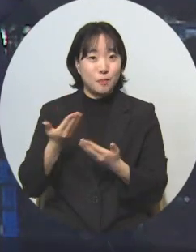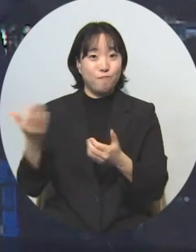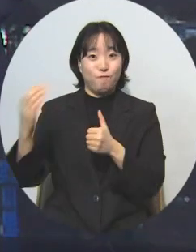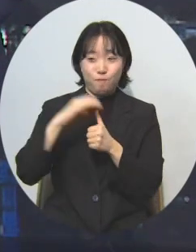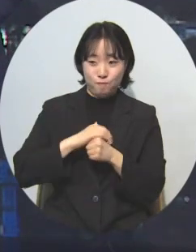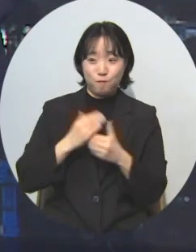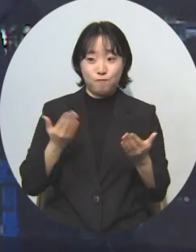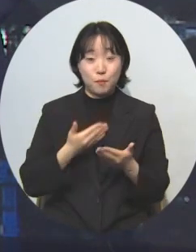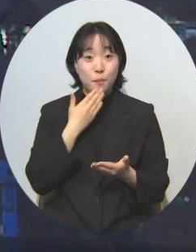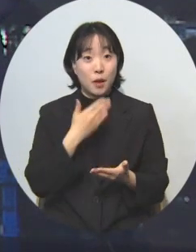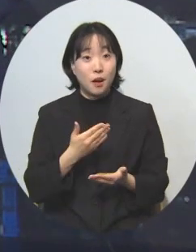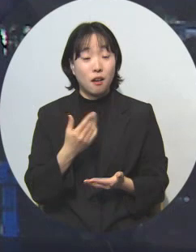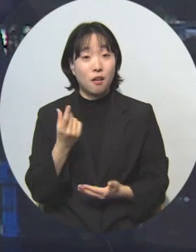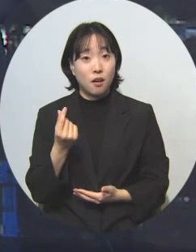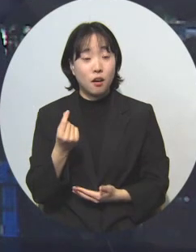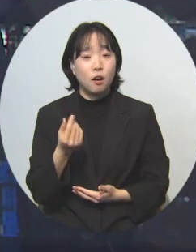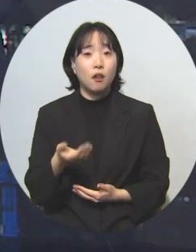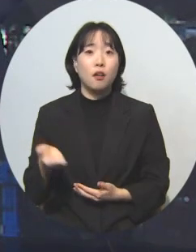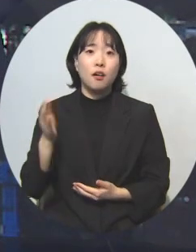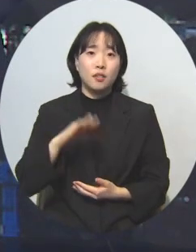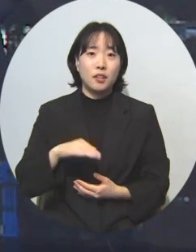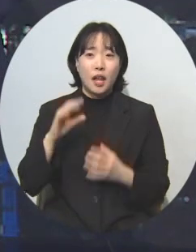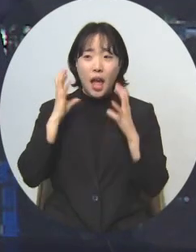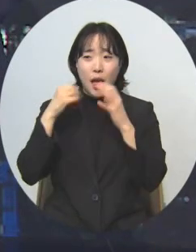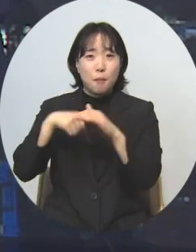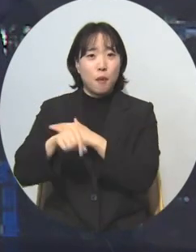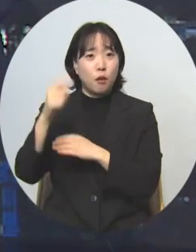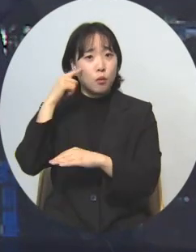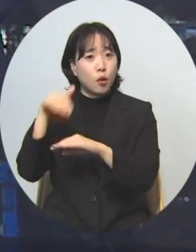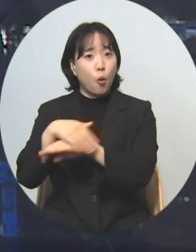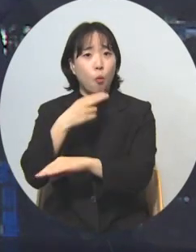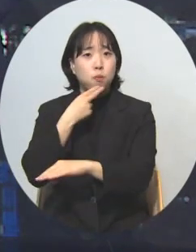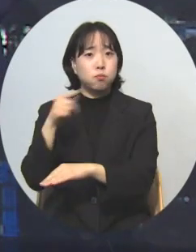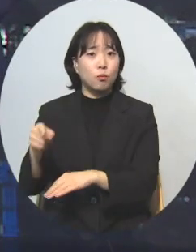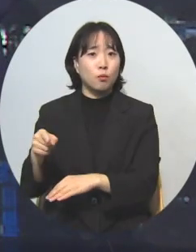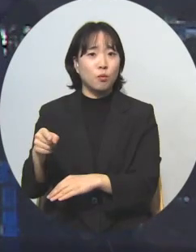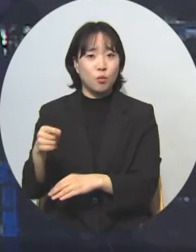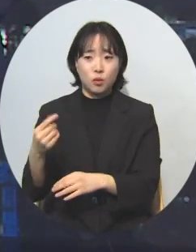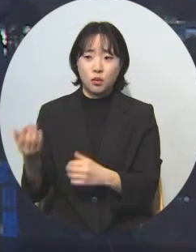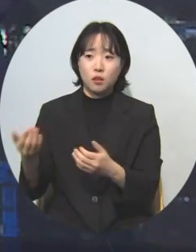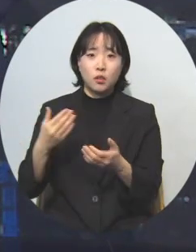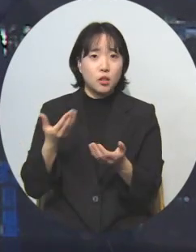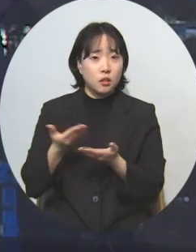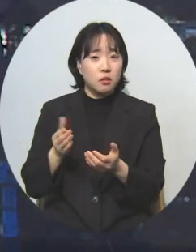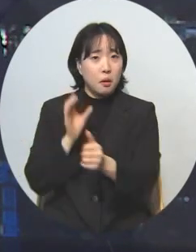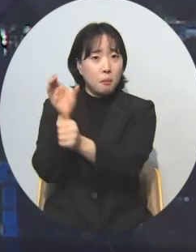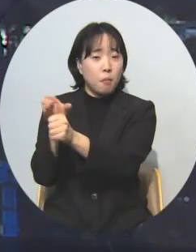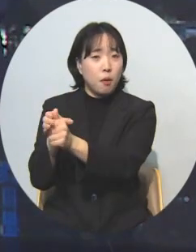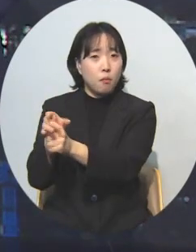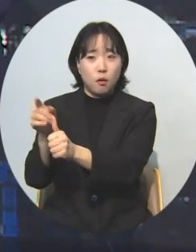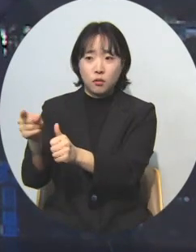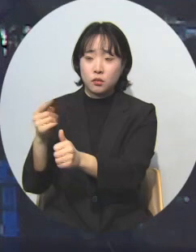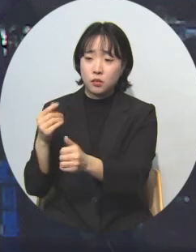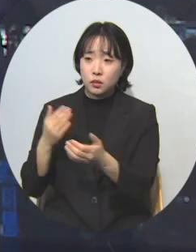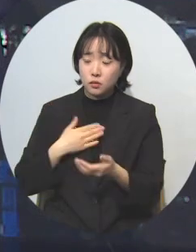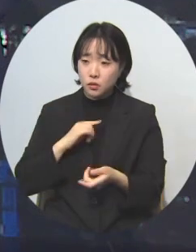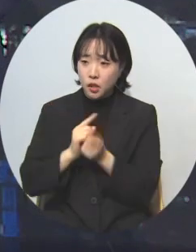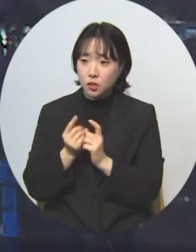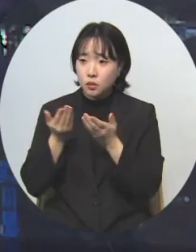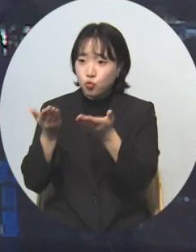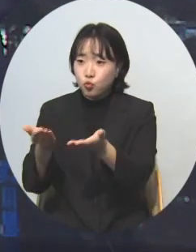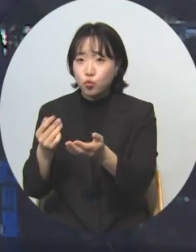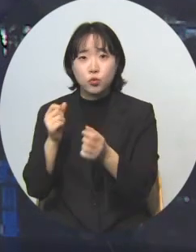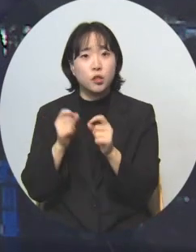가기가 이미 끝났거나 아예 계획이 없는 직원은 일품을 주기만 하고 받을 기회가 없는 상황이